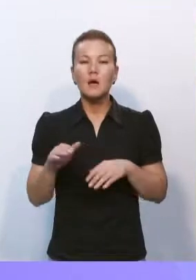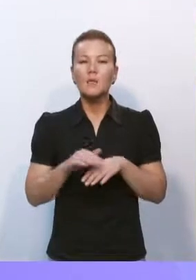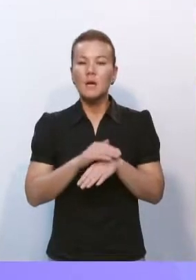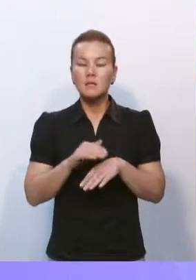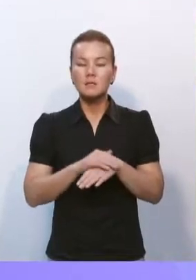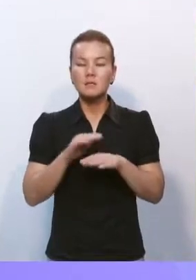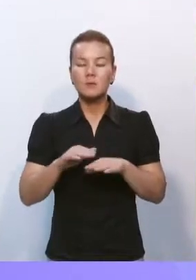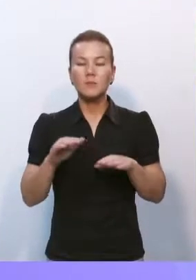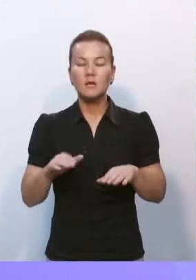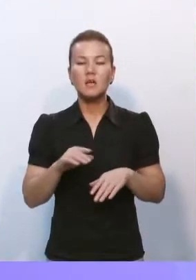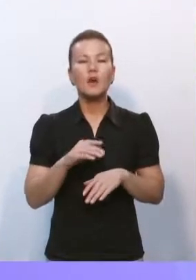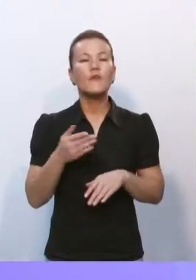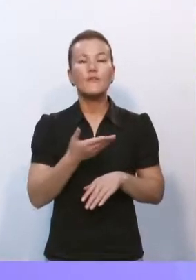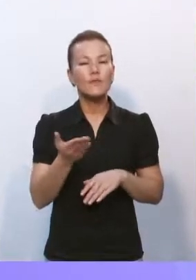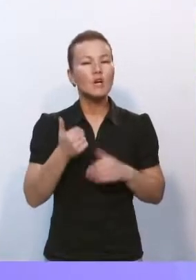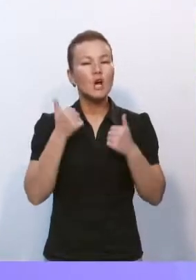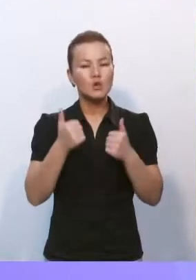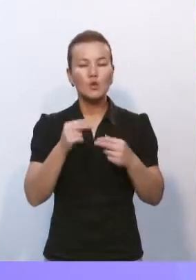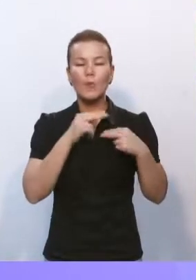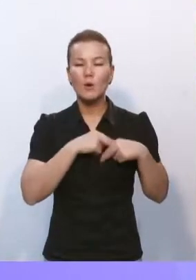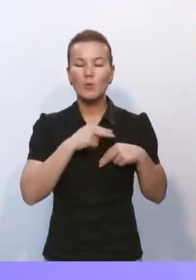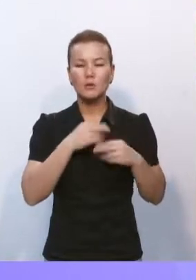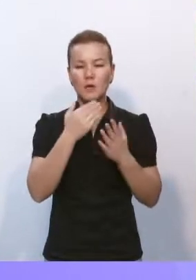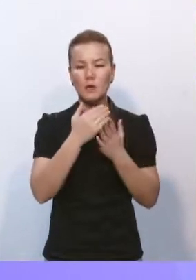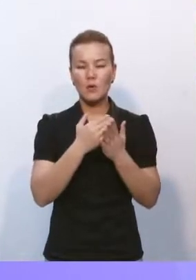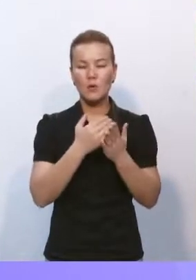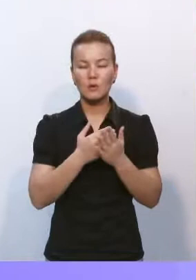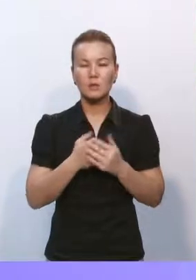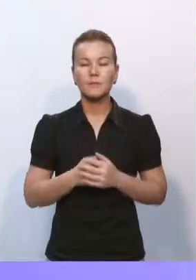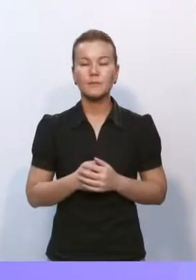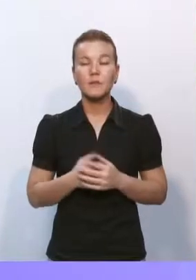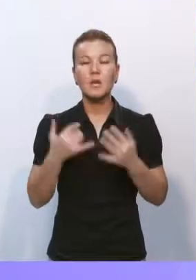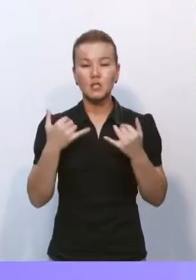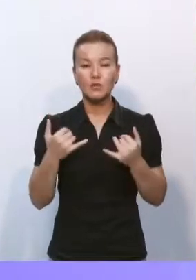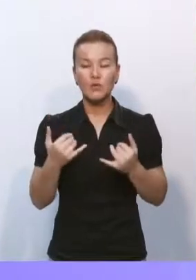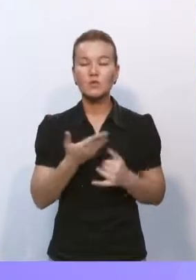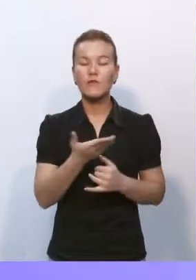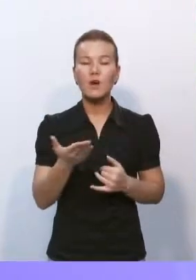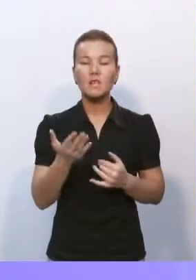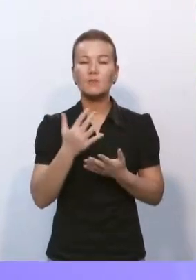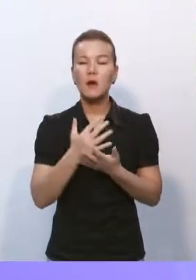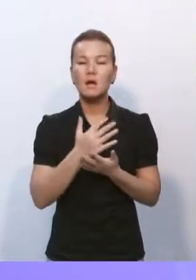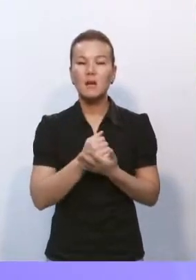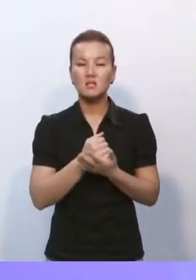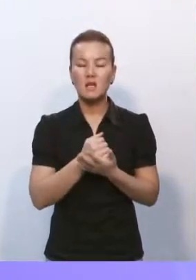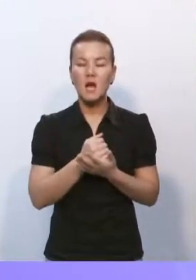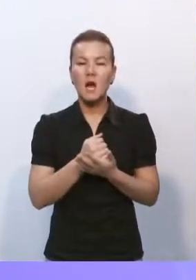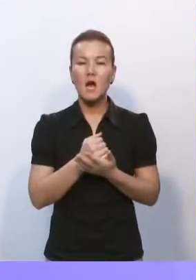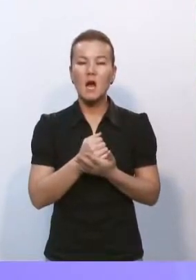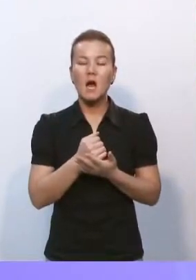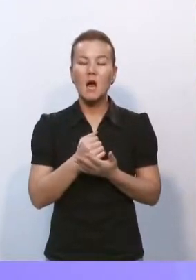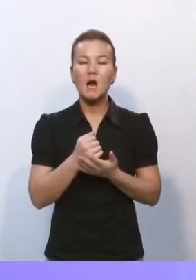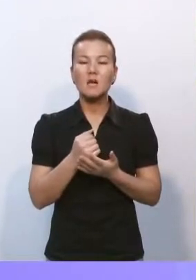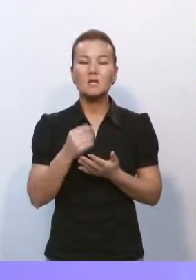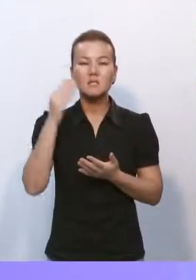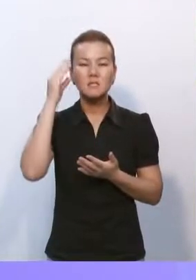Молодцы, ребята! Вы хорошо поработали на уроке. Сегодня ваш багаж знаний